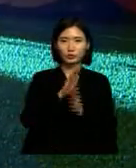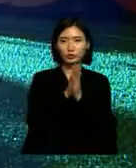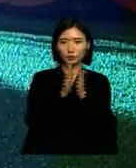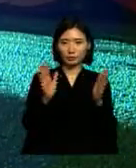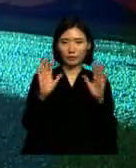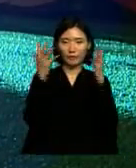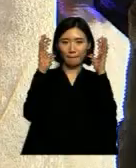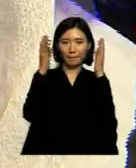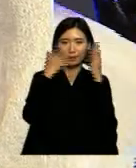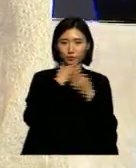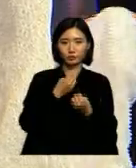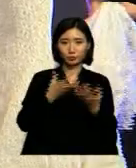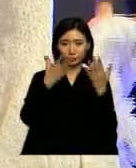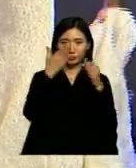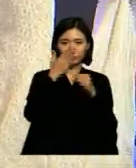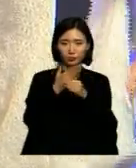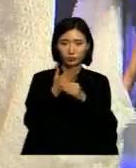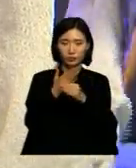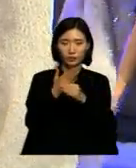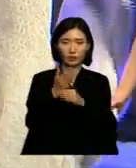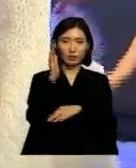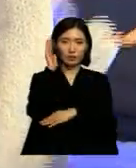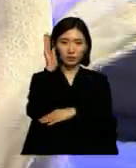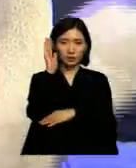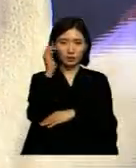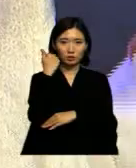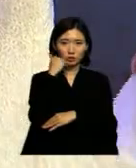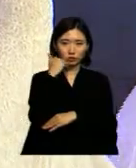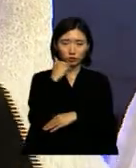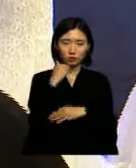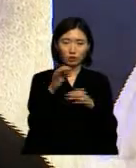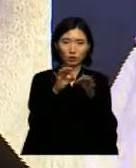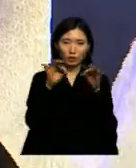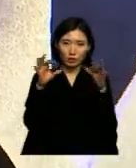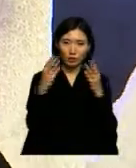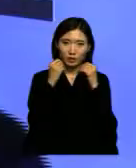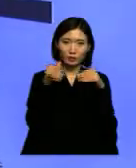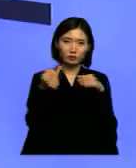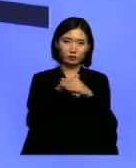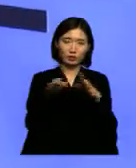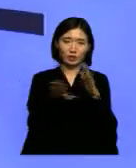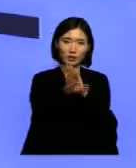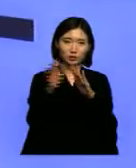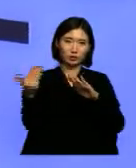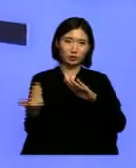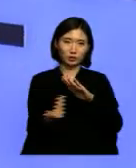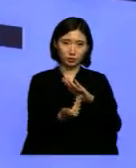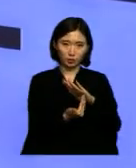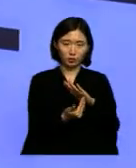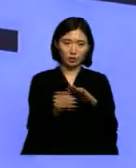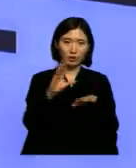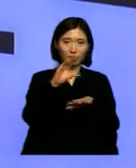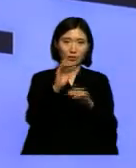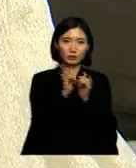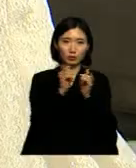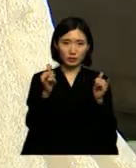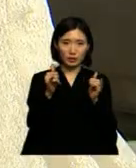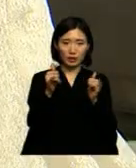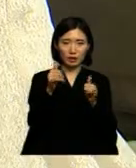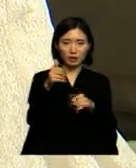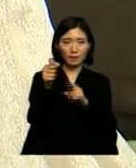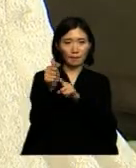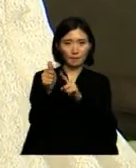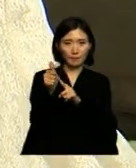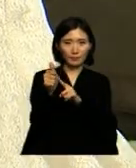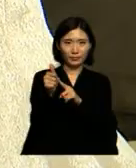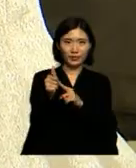축복을 보냅니다. 주례는 수십 년간 다문화 가정을 꾸려온 방송인 로버트 할 씨가 맡았습니다.